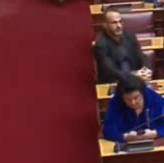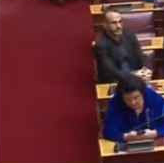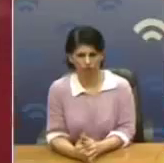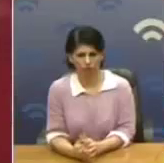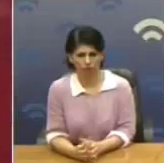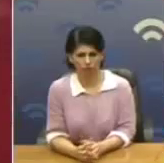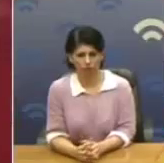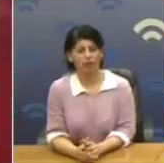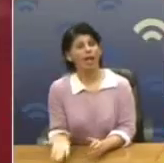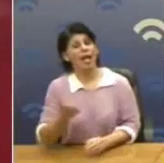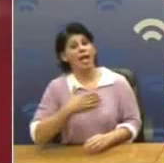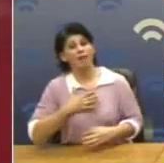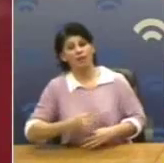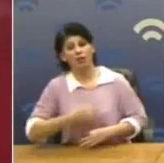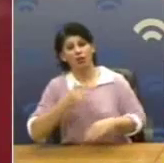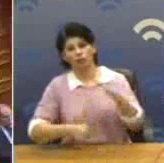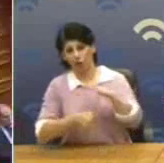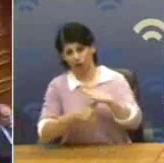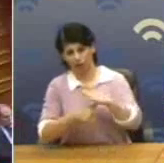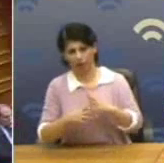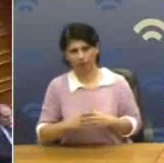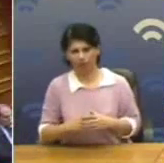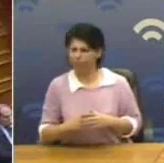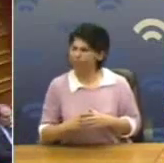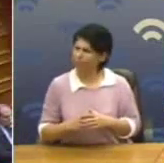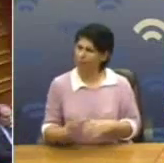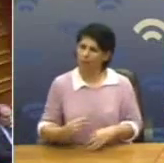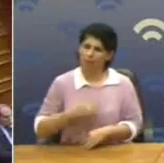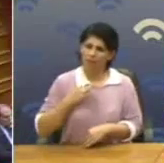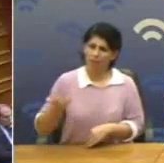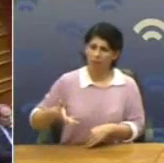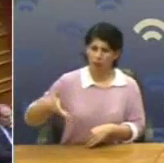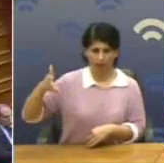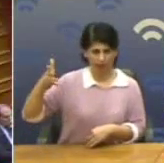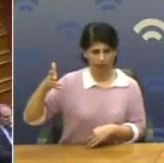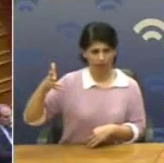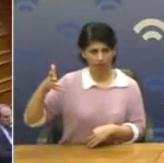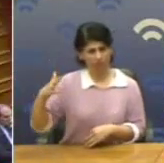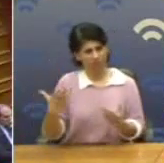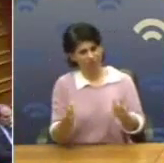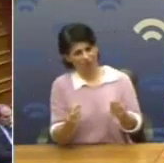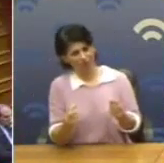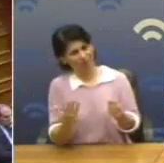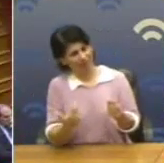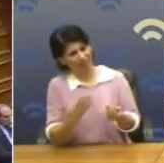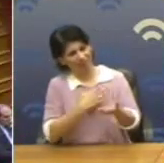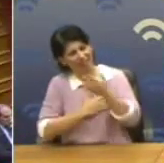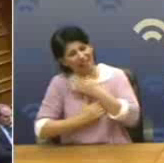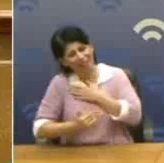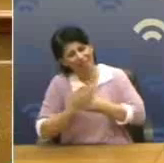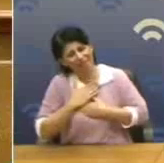Ευχαριστώ κύριε Πρόεδρε. Κύριε Μητσοτάκη, πόσο πολύ τον έχετε αγαπήσει τώρα τελευταία τον κύριο